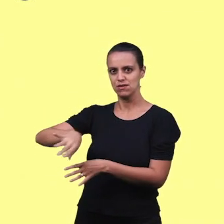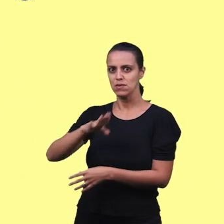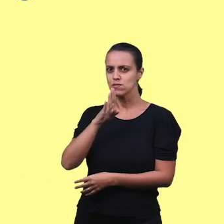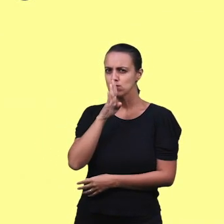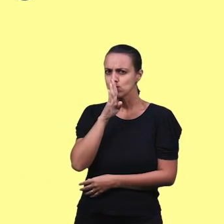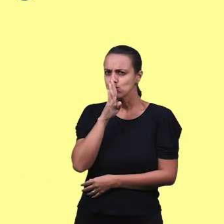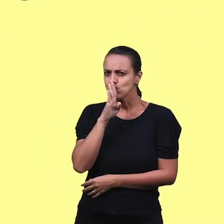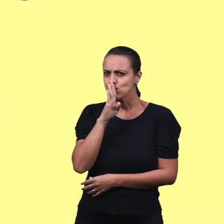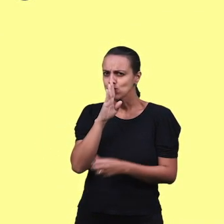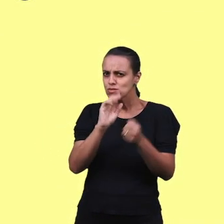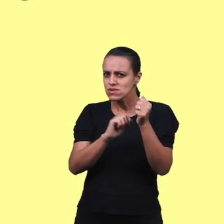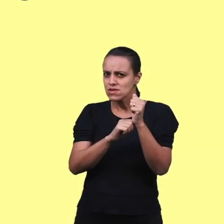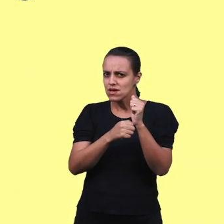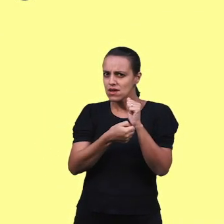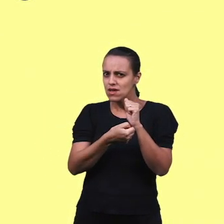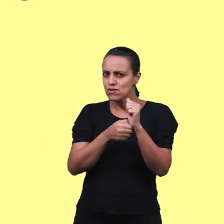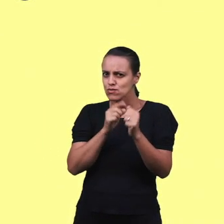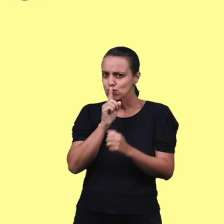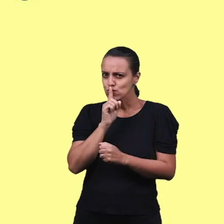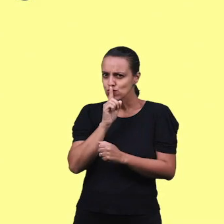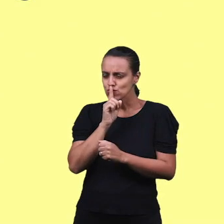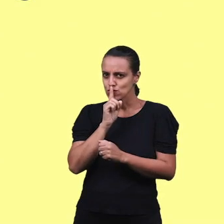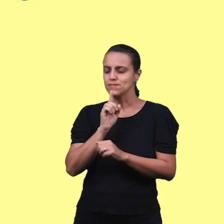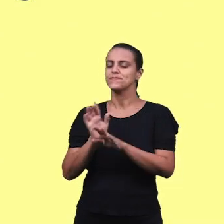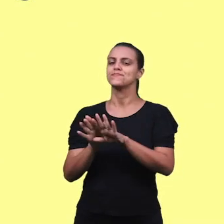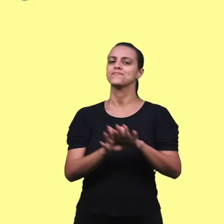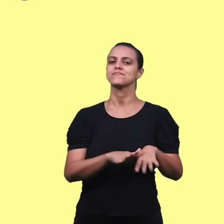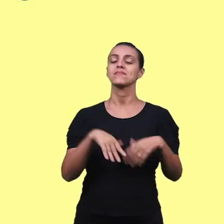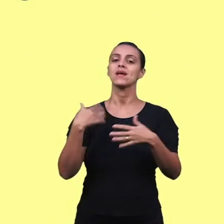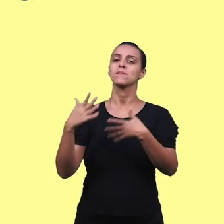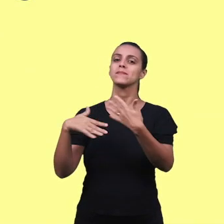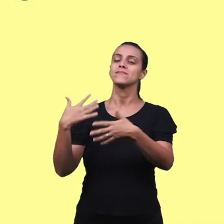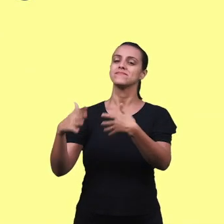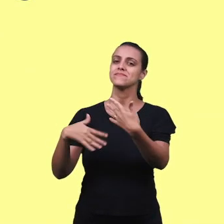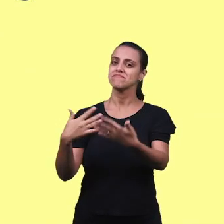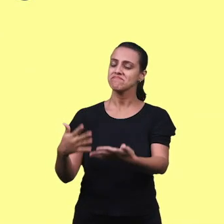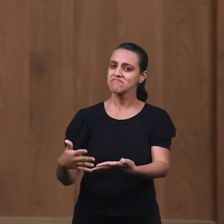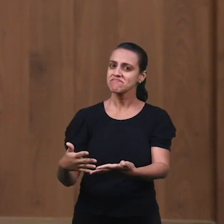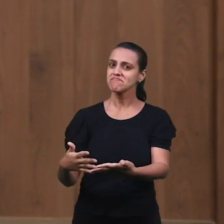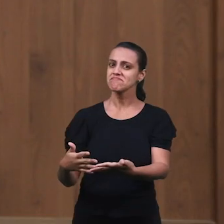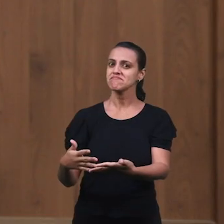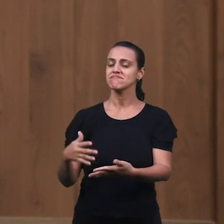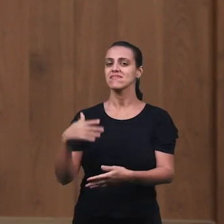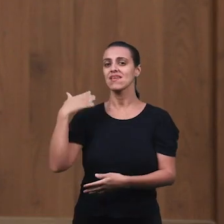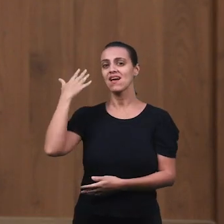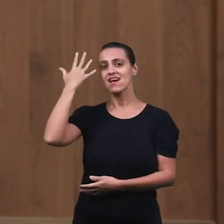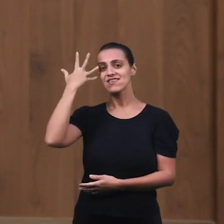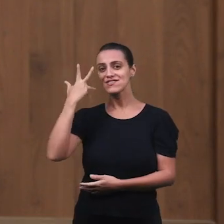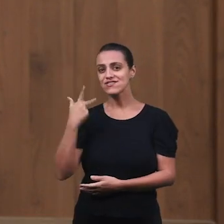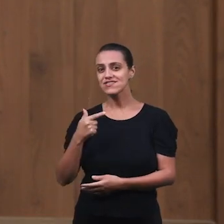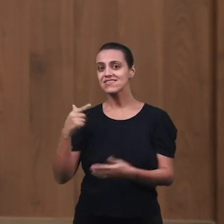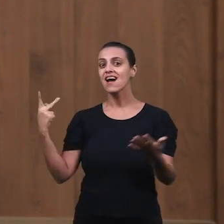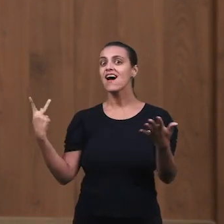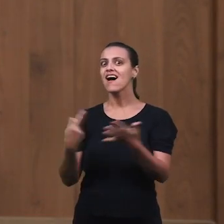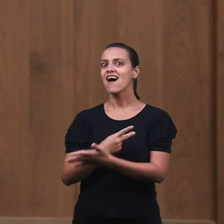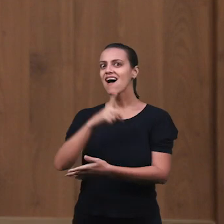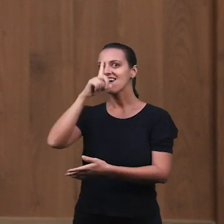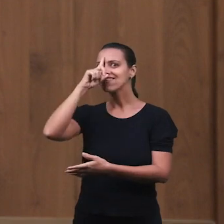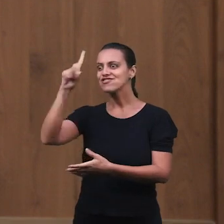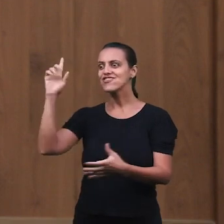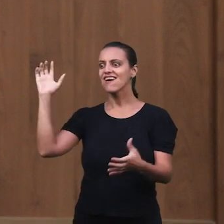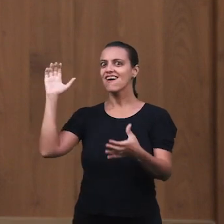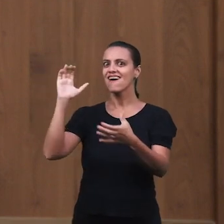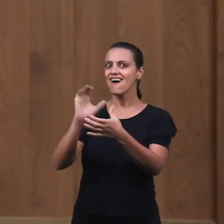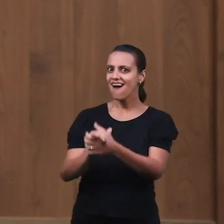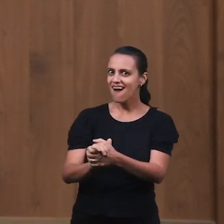ce secret à personne. Quelques jours après, le jour du mariage est